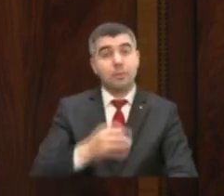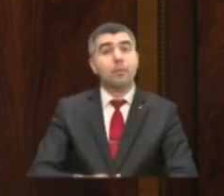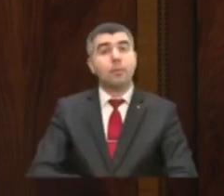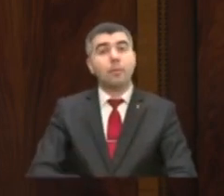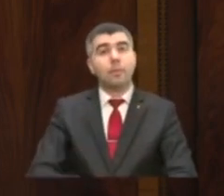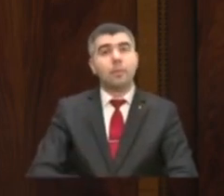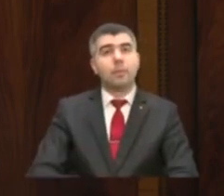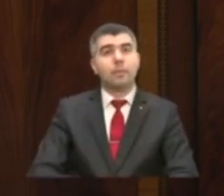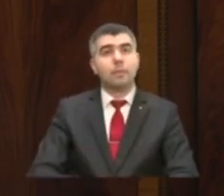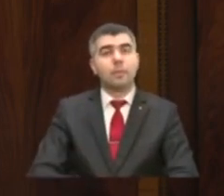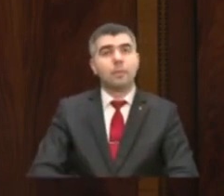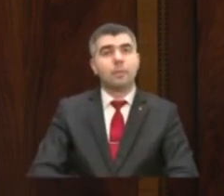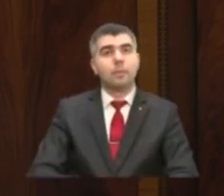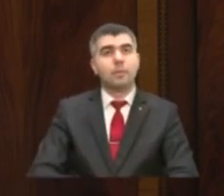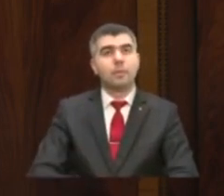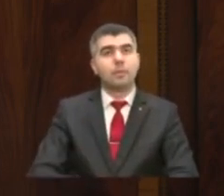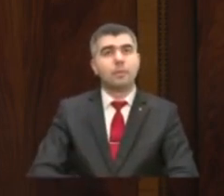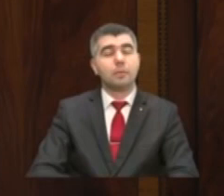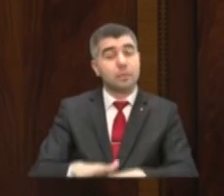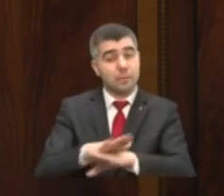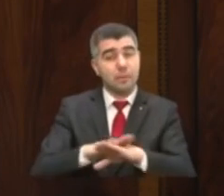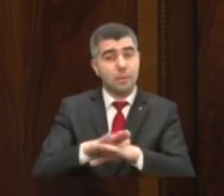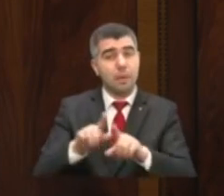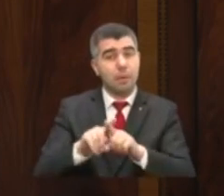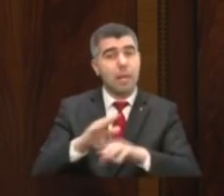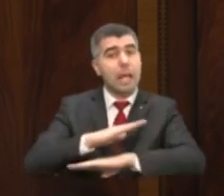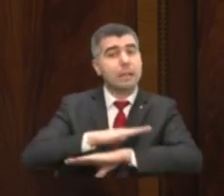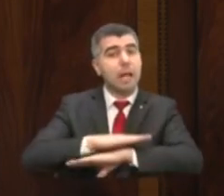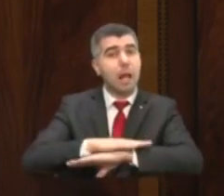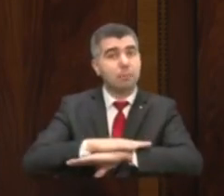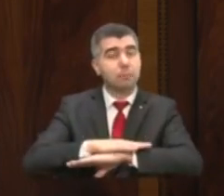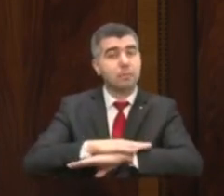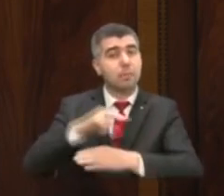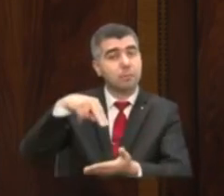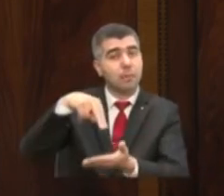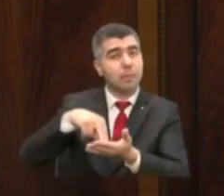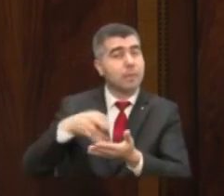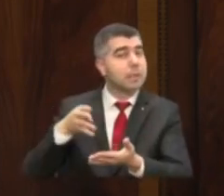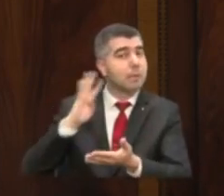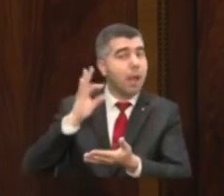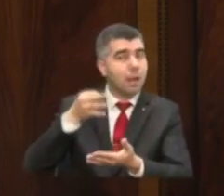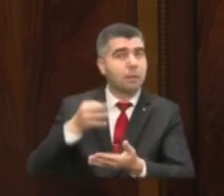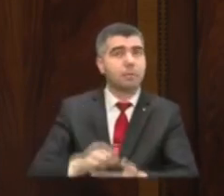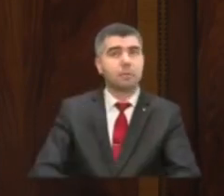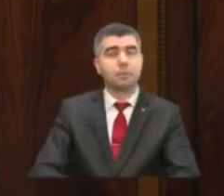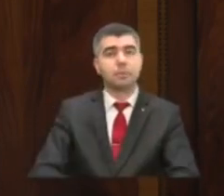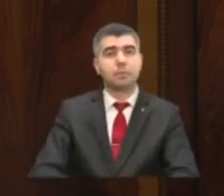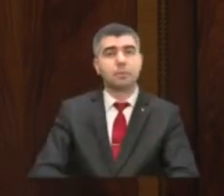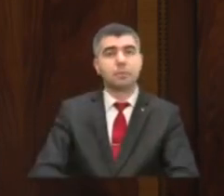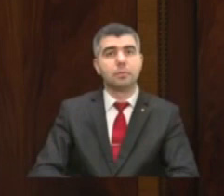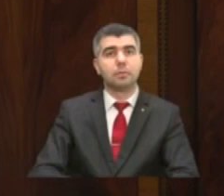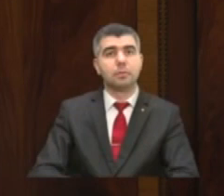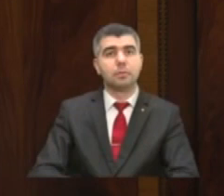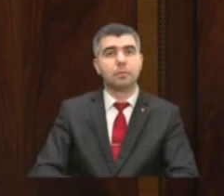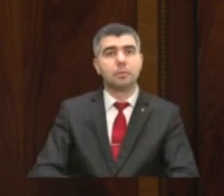معليش لان تلتمس منكم احترام المتدخلين. لا راه تفضل سيد نائب، تفضل. هذيك خطه مدروسه هي